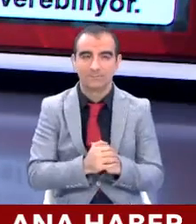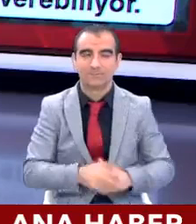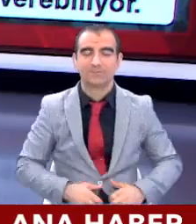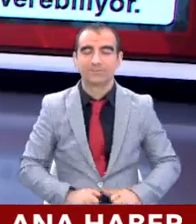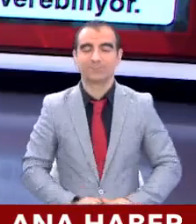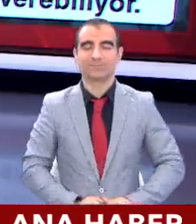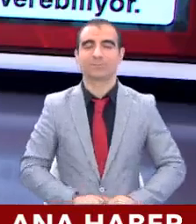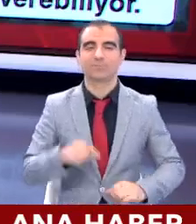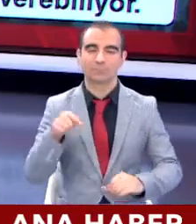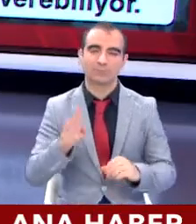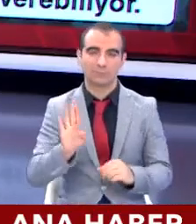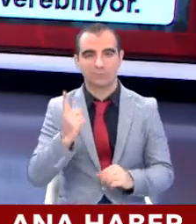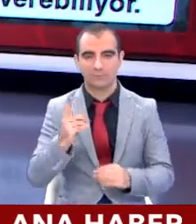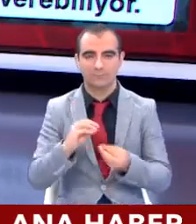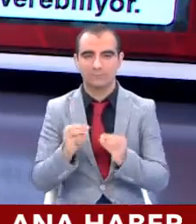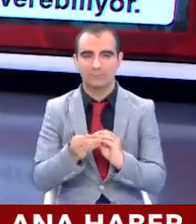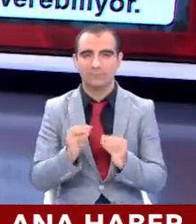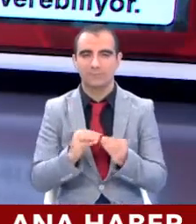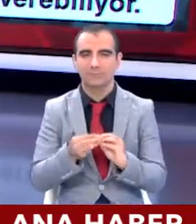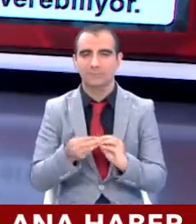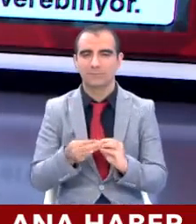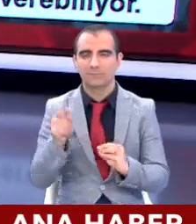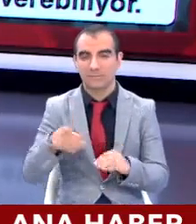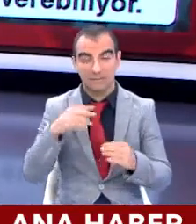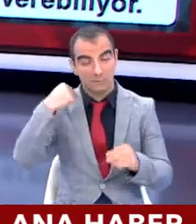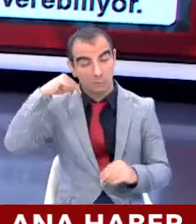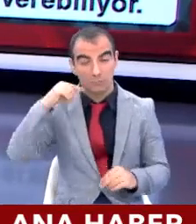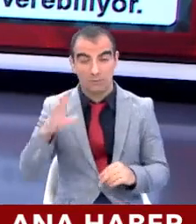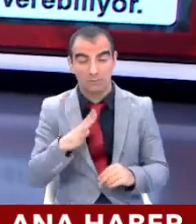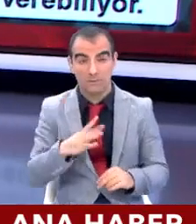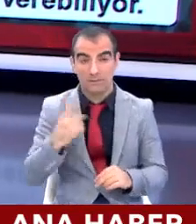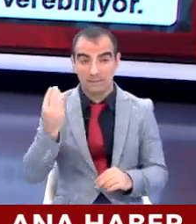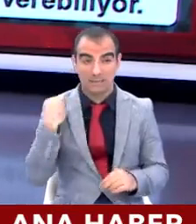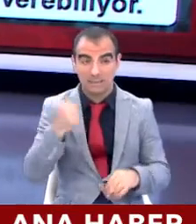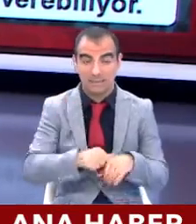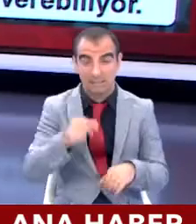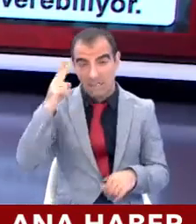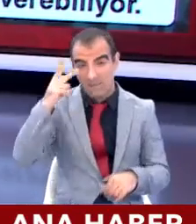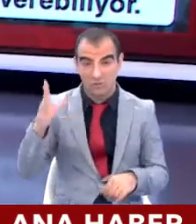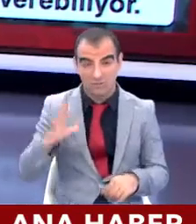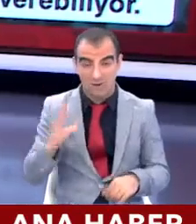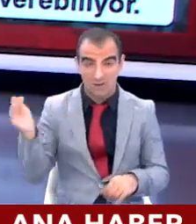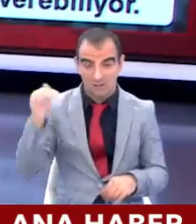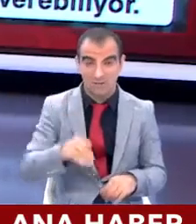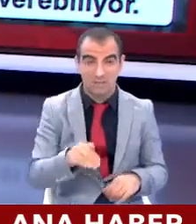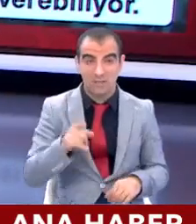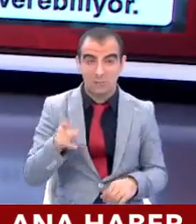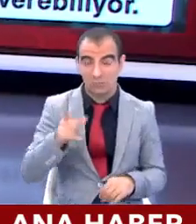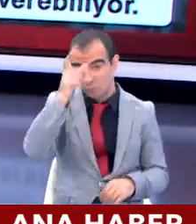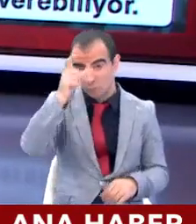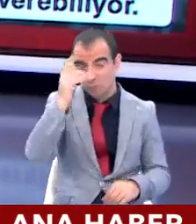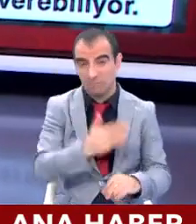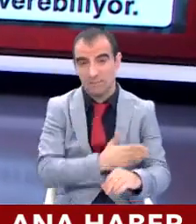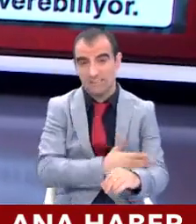Ee bu da bir sorun Çünkü beni zaten sığınmacılar var E bir de zaten yabancılar var geliyorlar E bu ne oluyor Türk